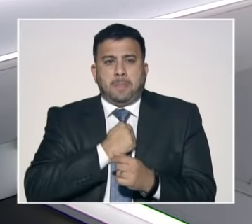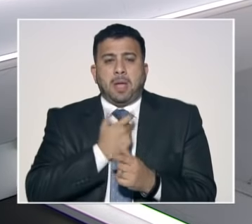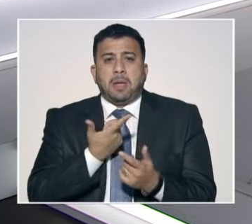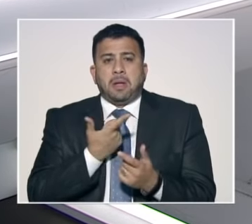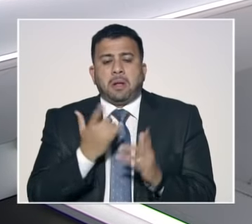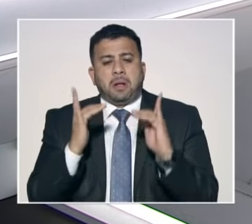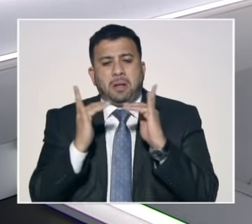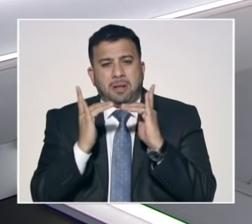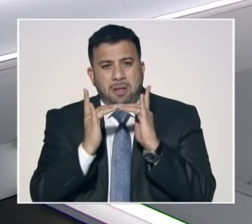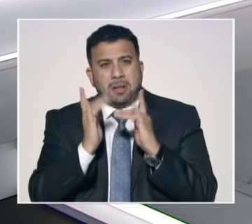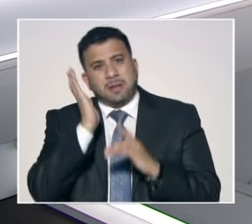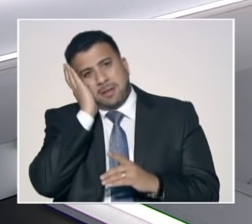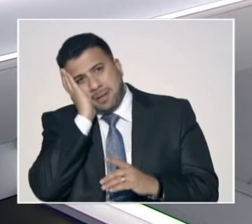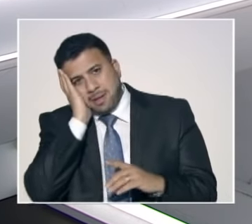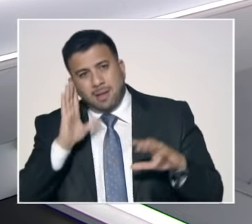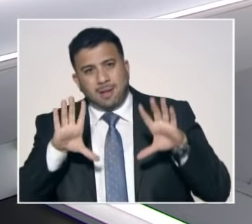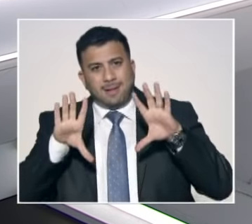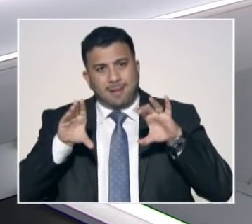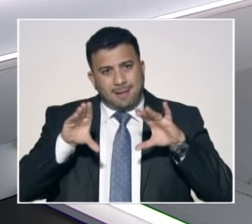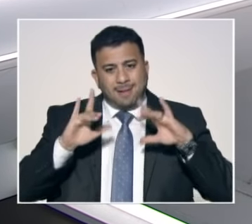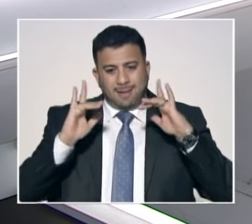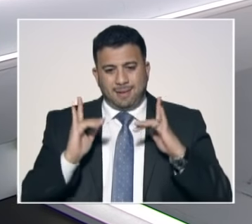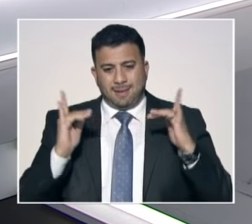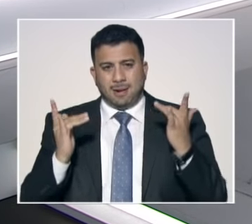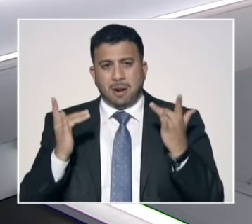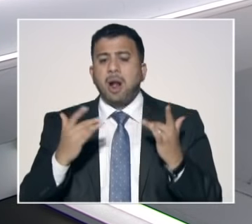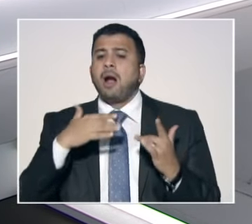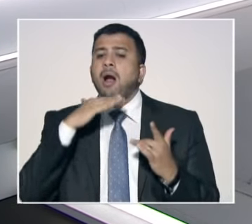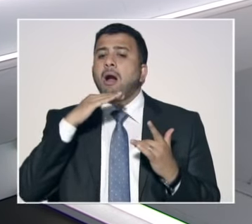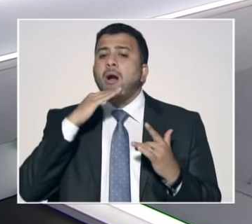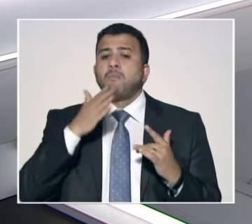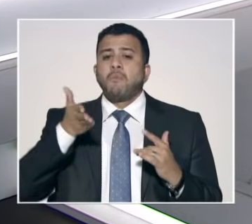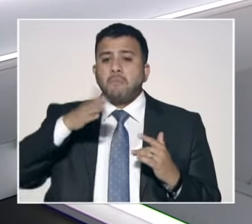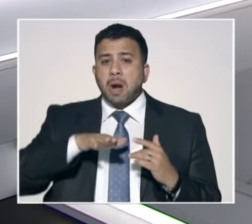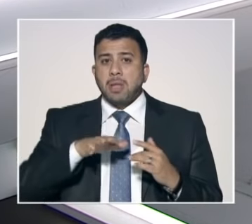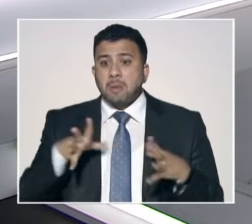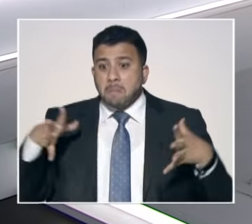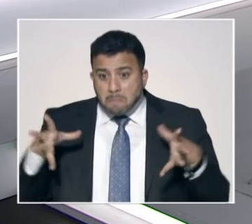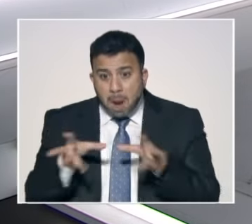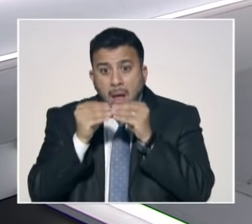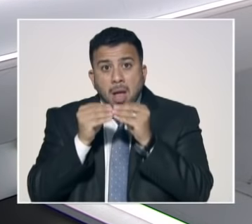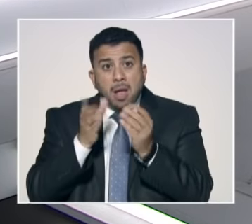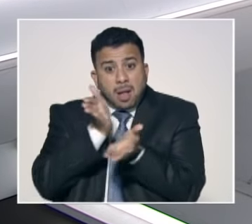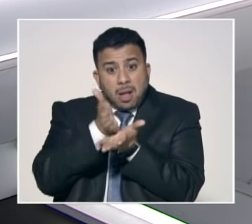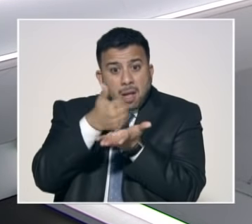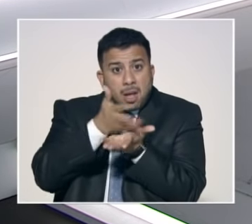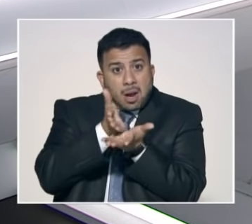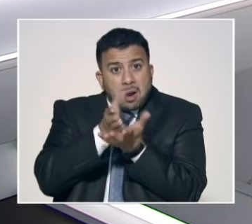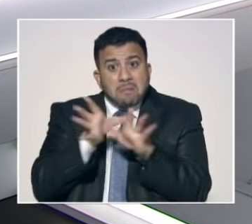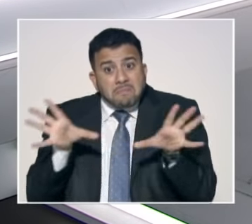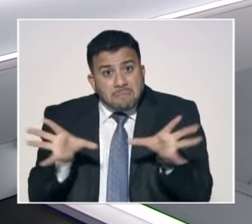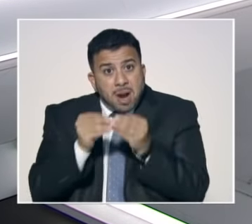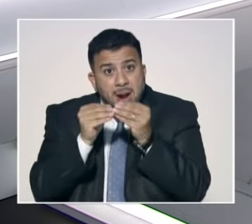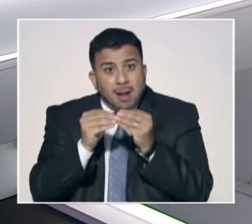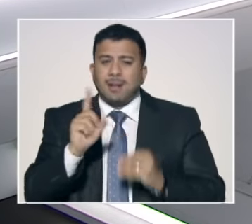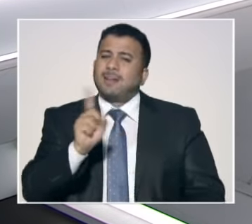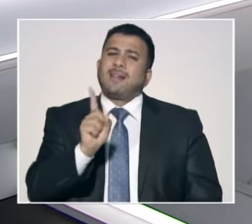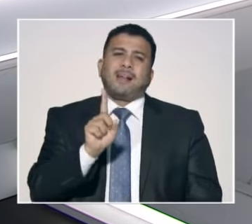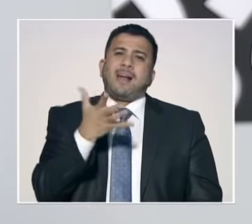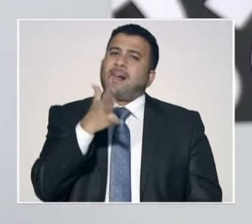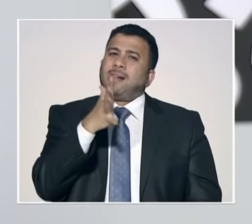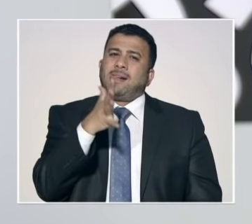هذا من ضمن الأشياء الاستهلاكية ومن ضمن المنافع التي لا يستغني عنها الإنسان، إلا إذا